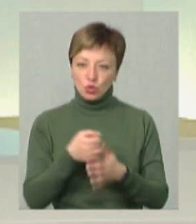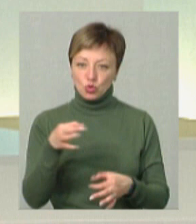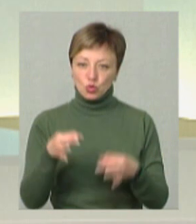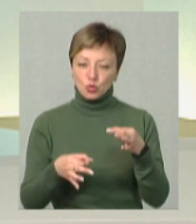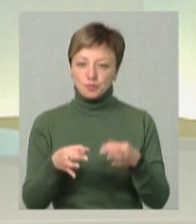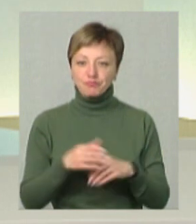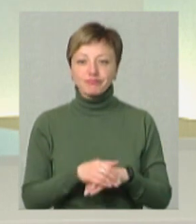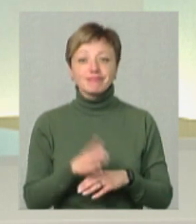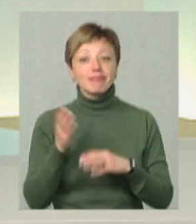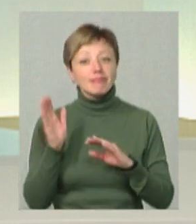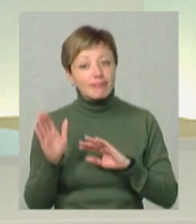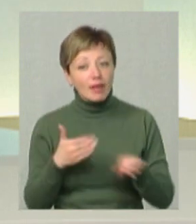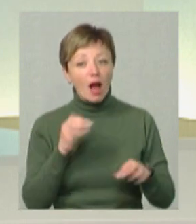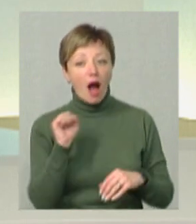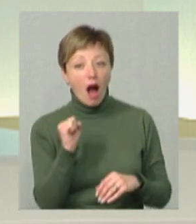В Московії ж